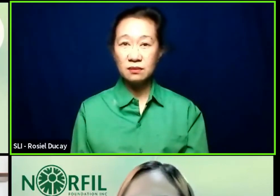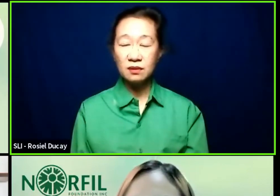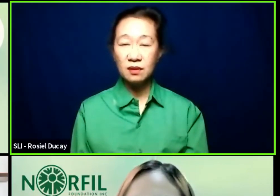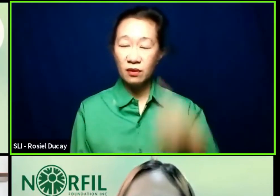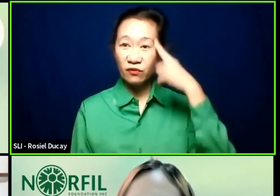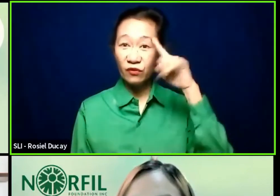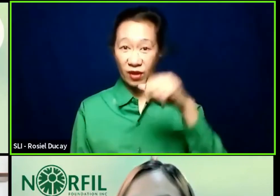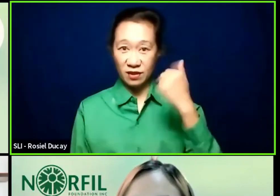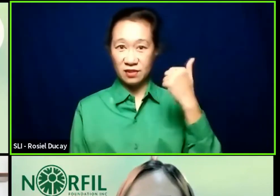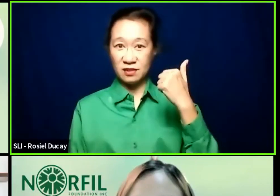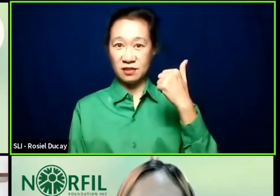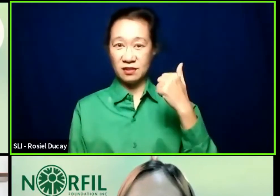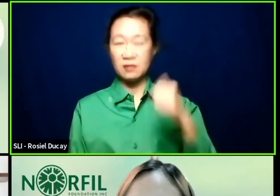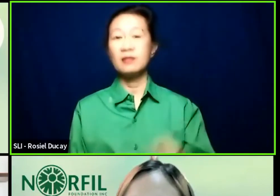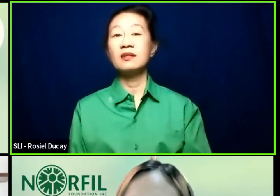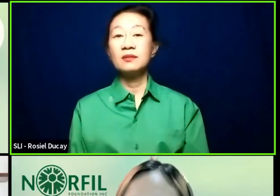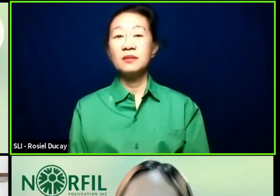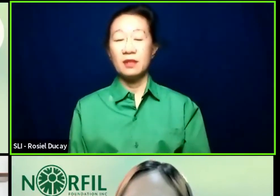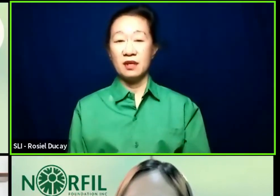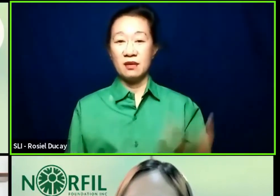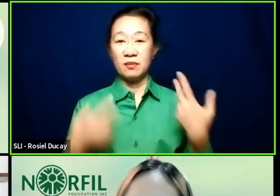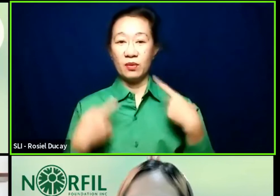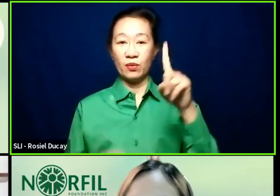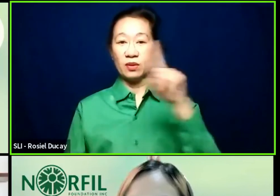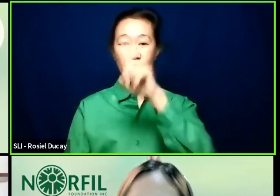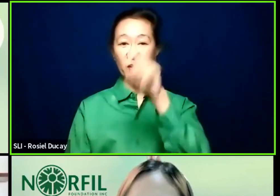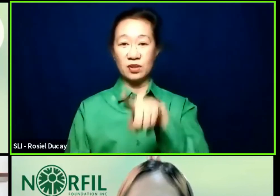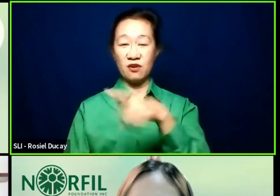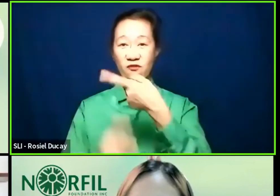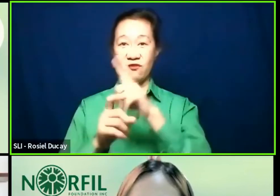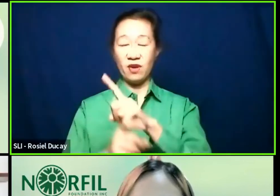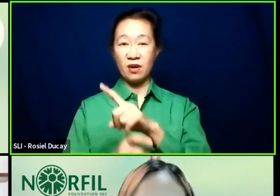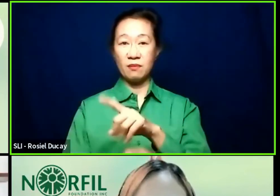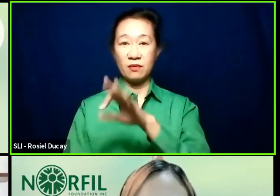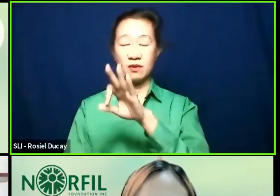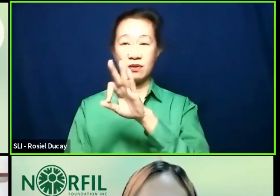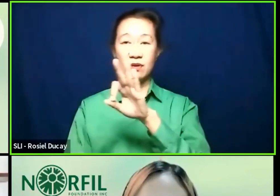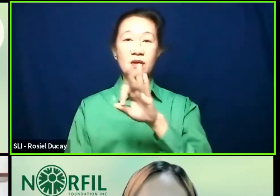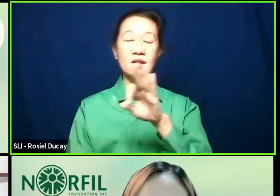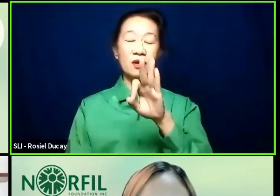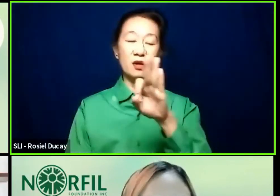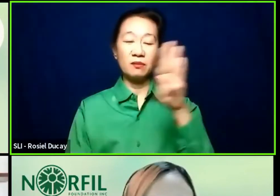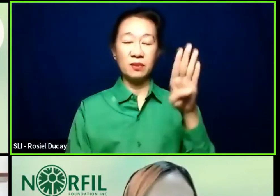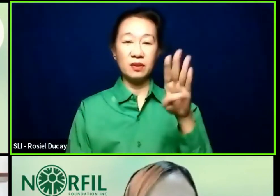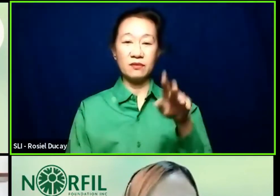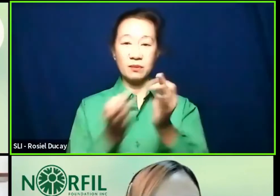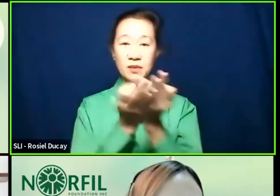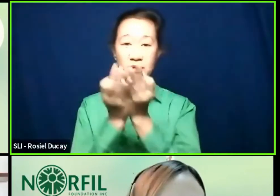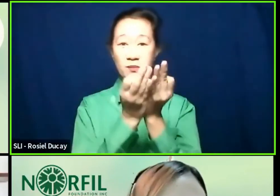for others po, bali, may isa lang po tayong question na from FB Live. Ayan.